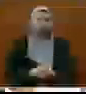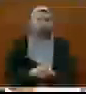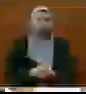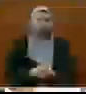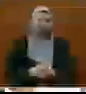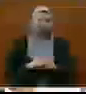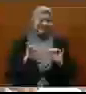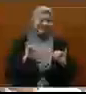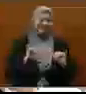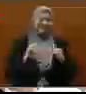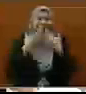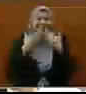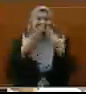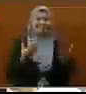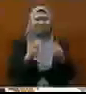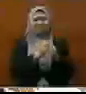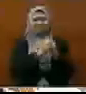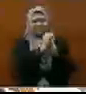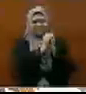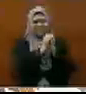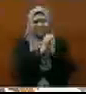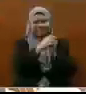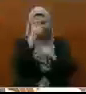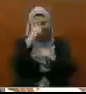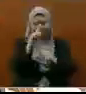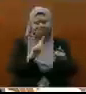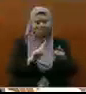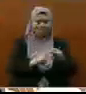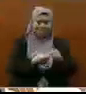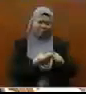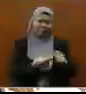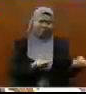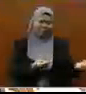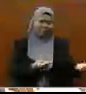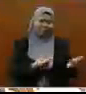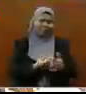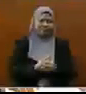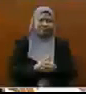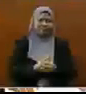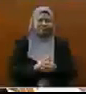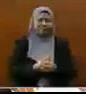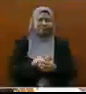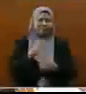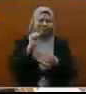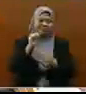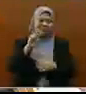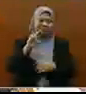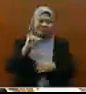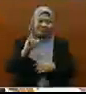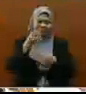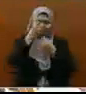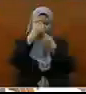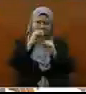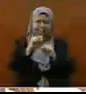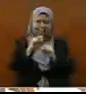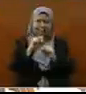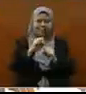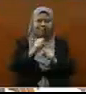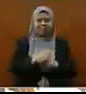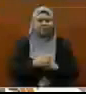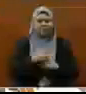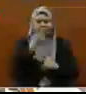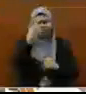Okay, terima kasih. Tahniahlah kepada rakan Yang Berhormat saya daripada Yang Berhormat Seri Setia di atas penama